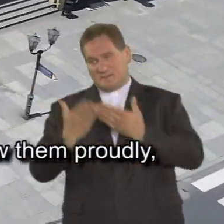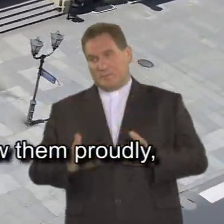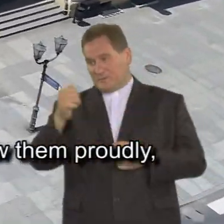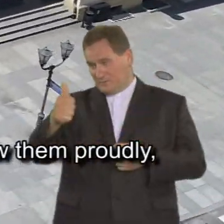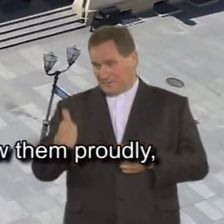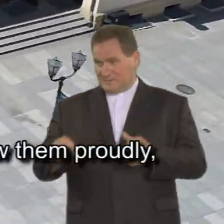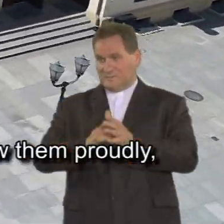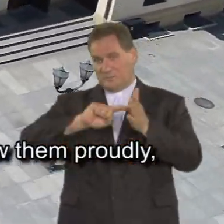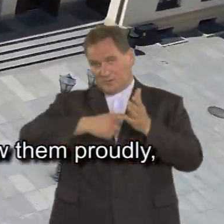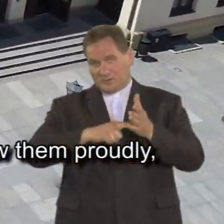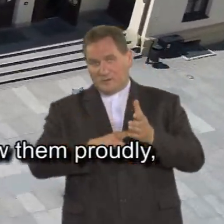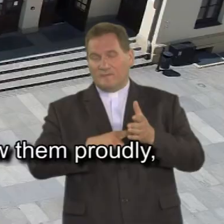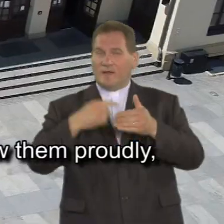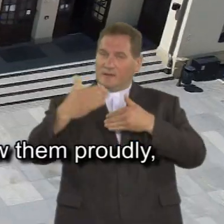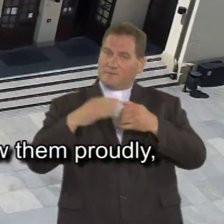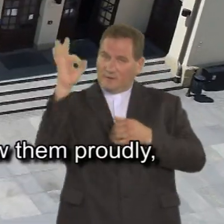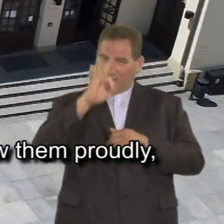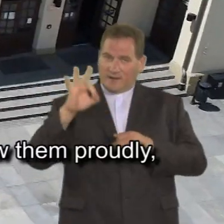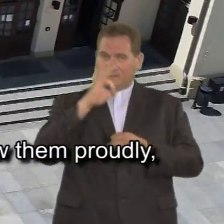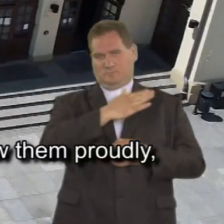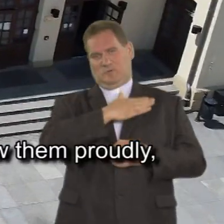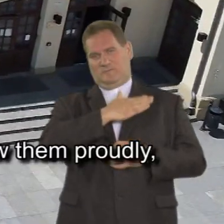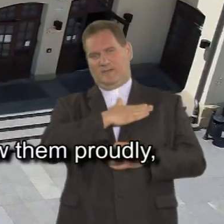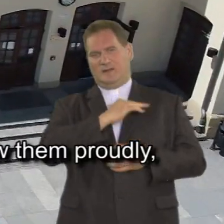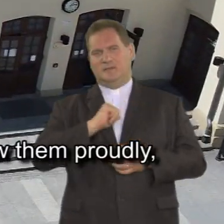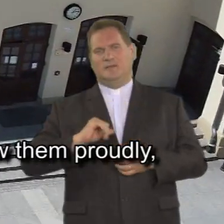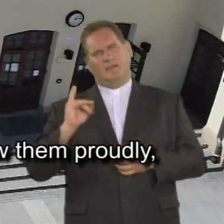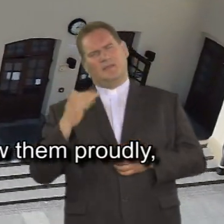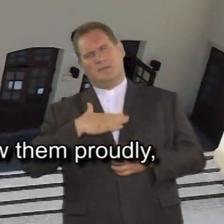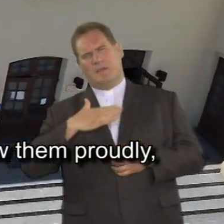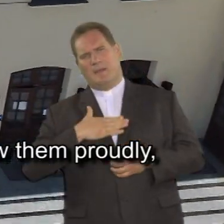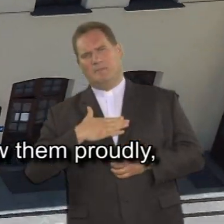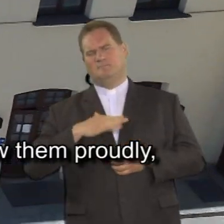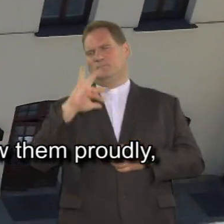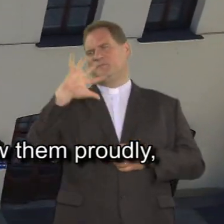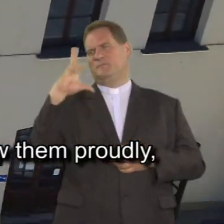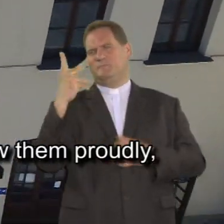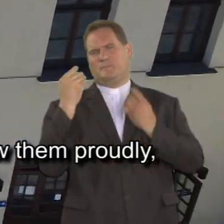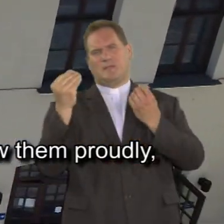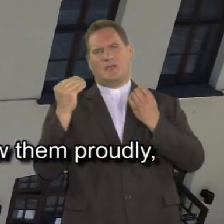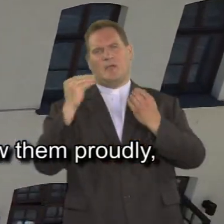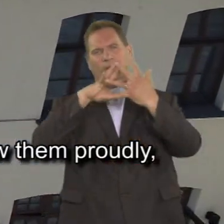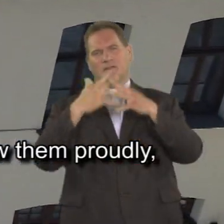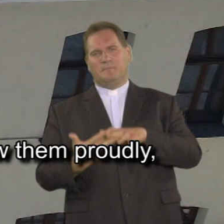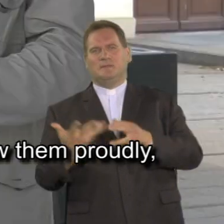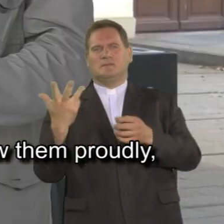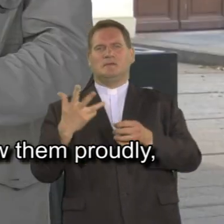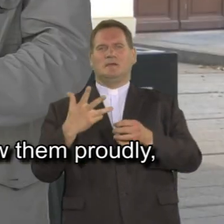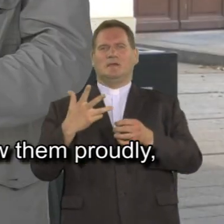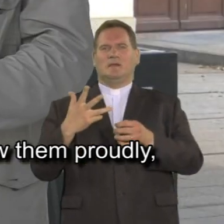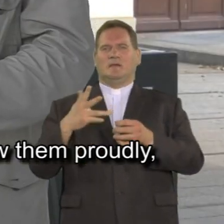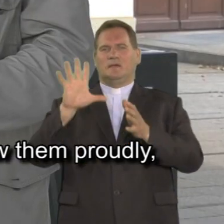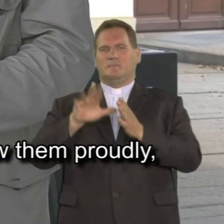zaprosić turystów do Piotrkowa i przy tej okazji pochwalić się, jakie mamy piękne zabytki związane z